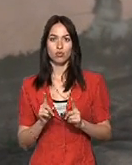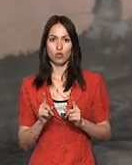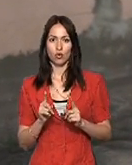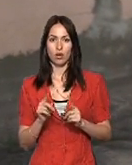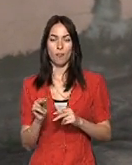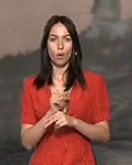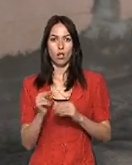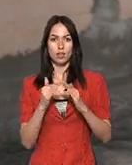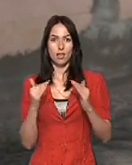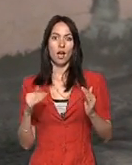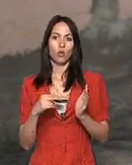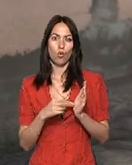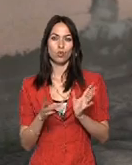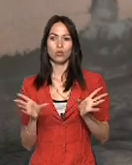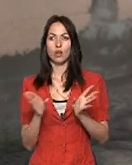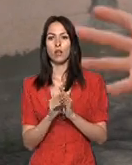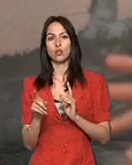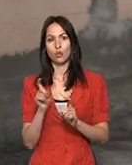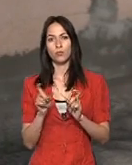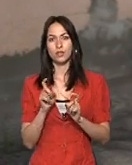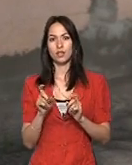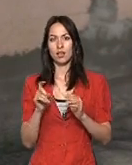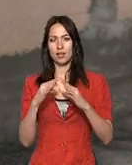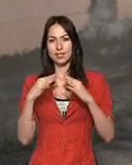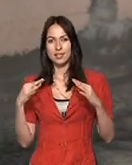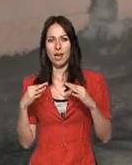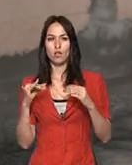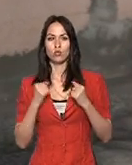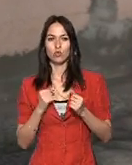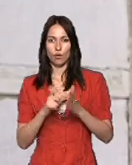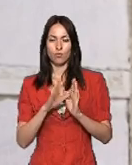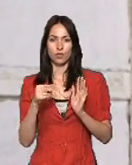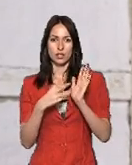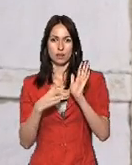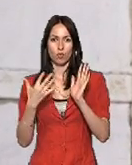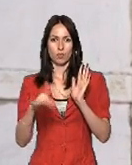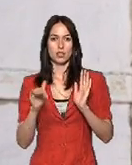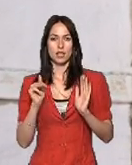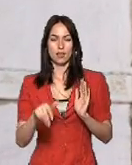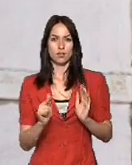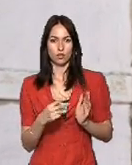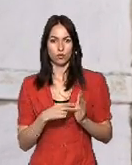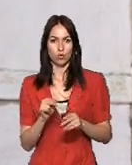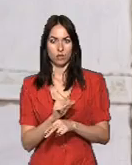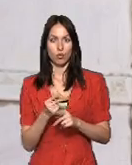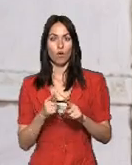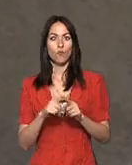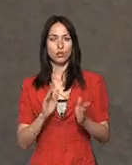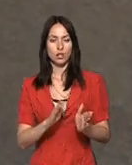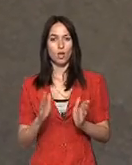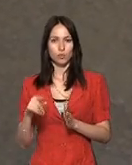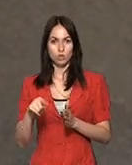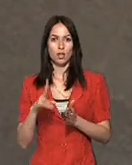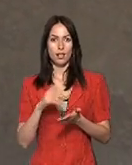полагодити дах коштує разом з там стяжками та душовою кімнатою 750 тисяч гривень. Цей гуртожиток на балансі Українського